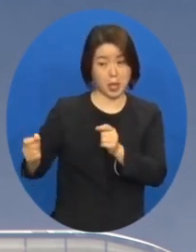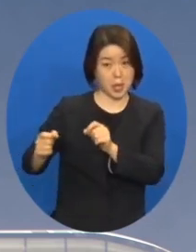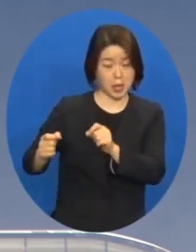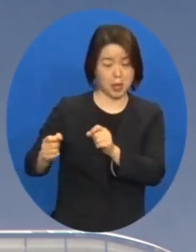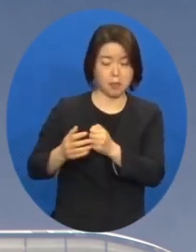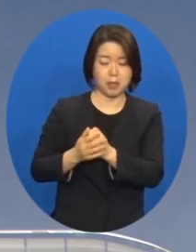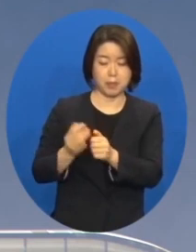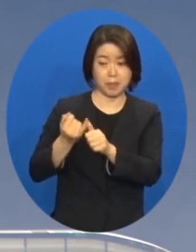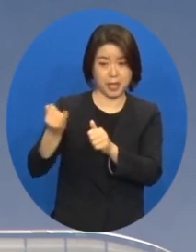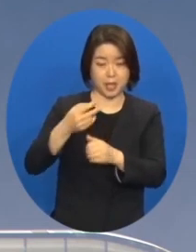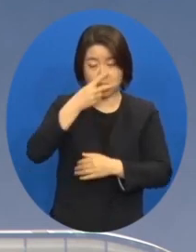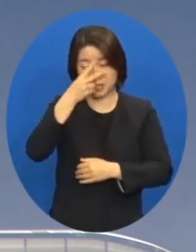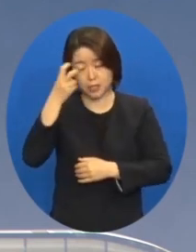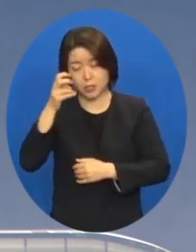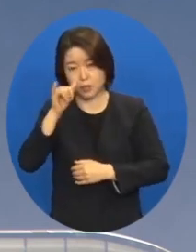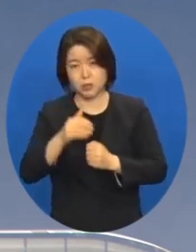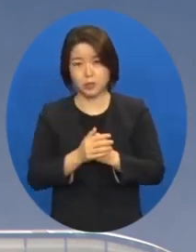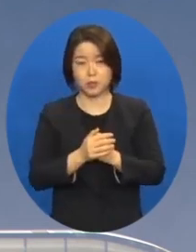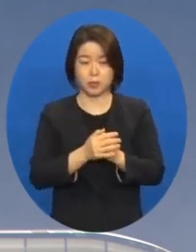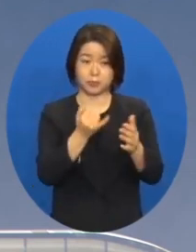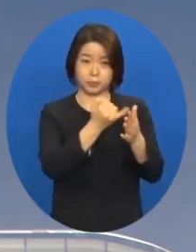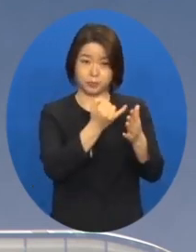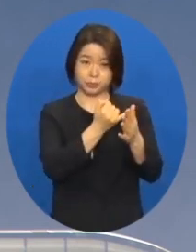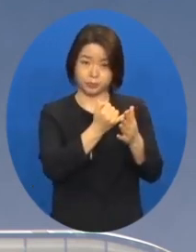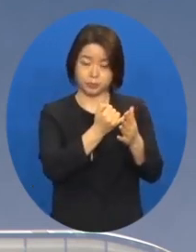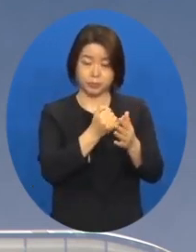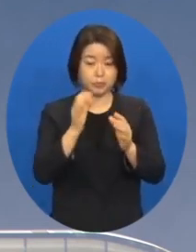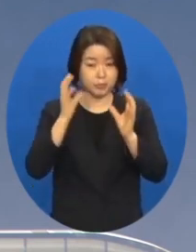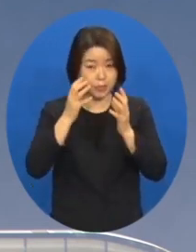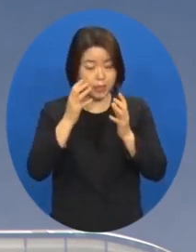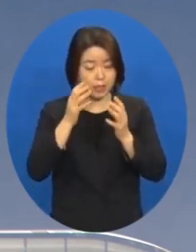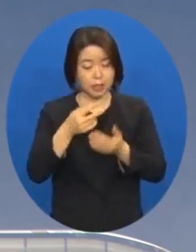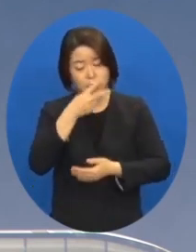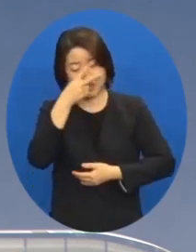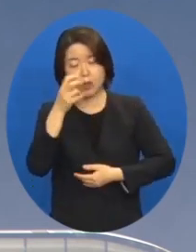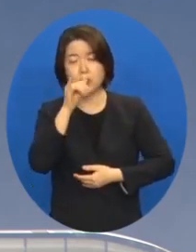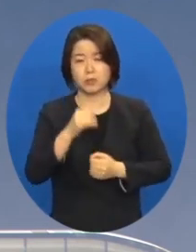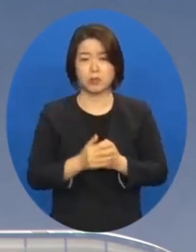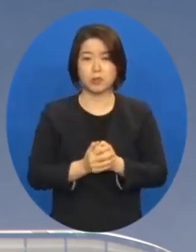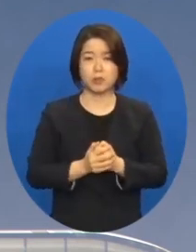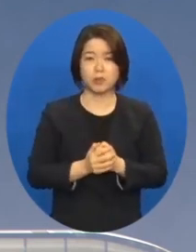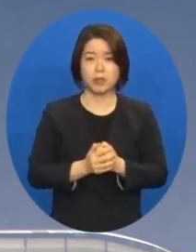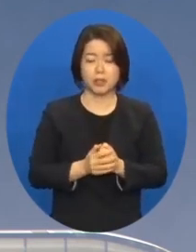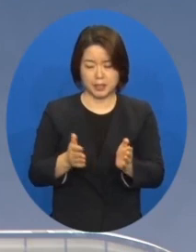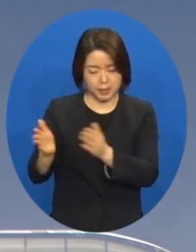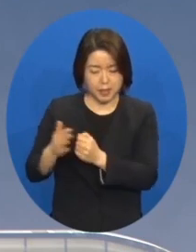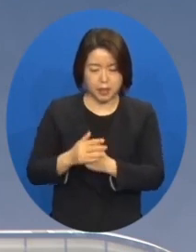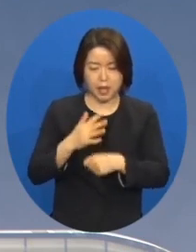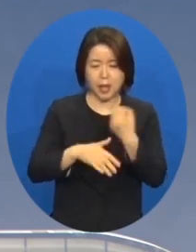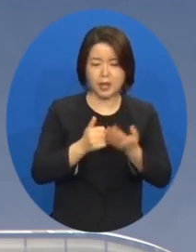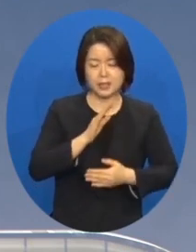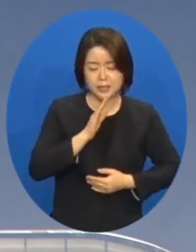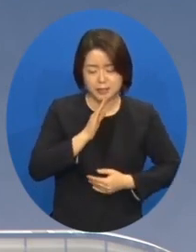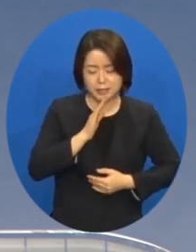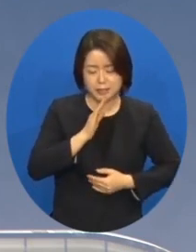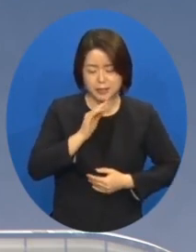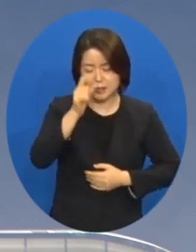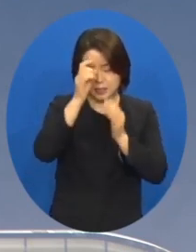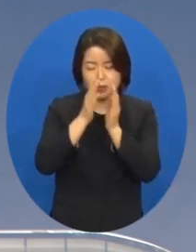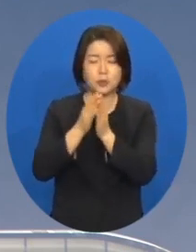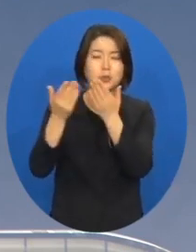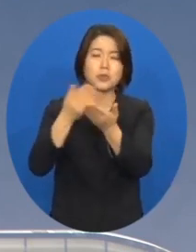자고 있었고 큰 아이가 있었고 그러나 하나님께 정말 기도하고 싶었어요. 그래서 거실로